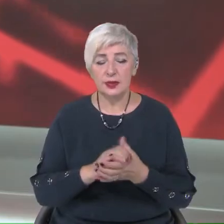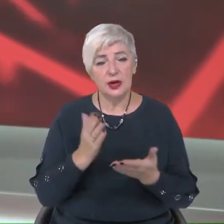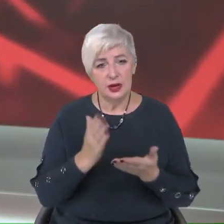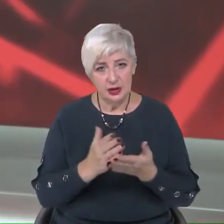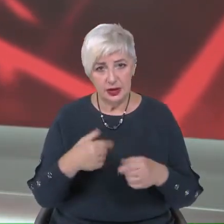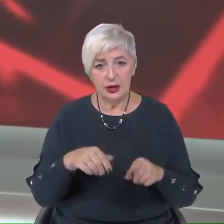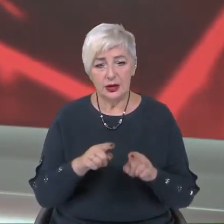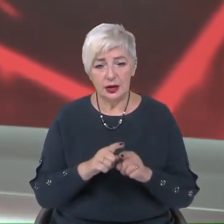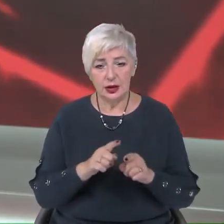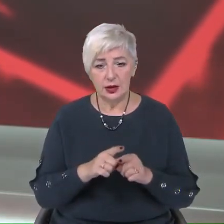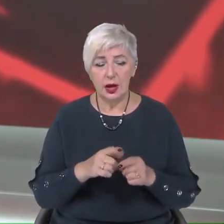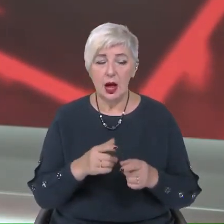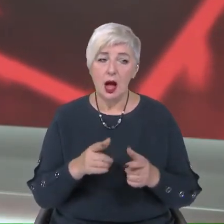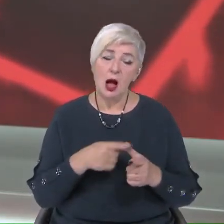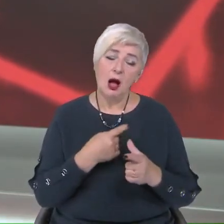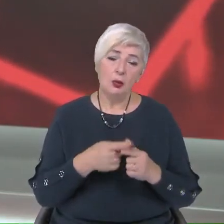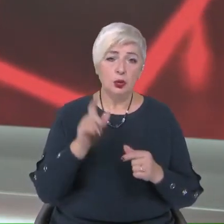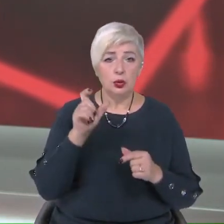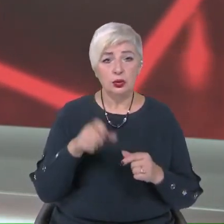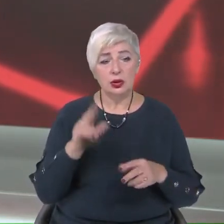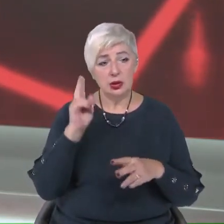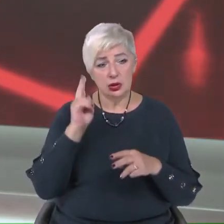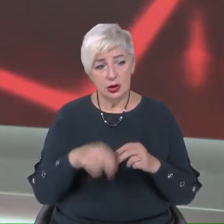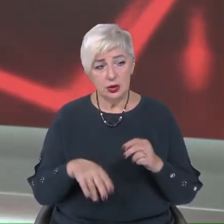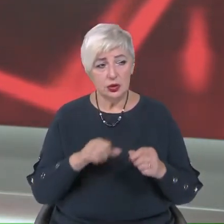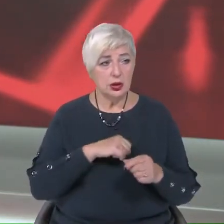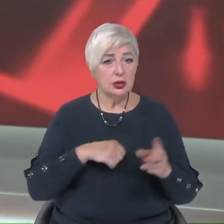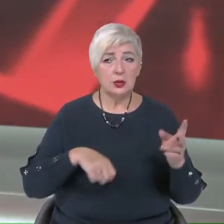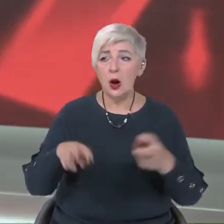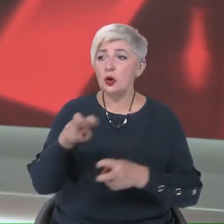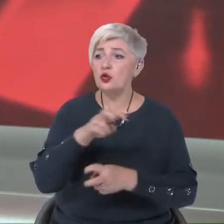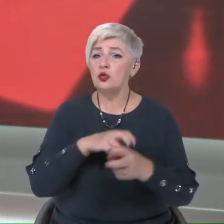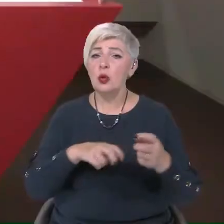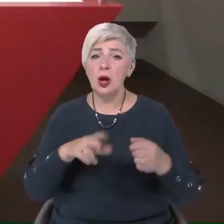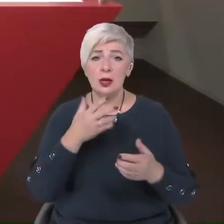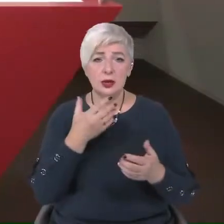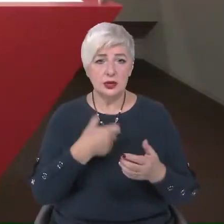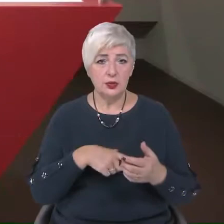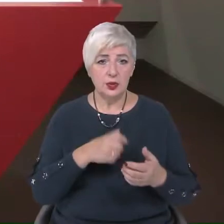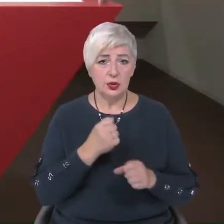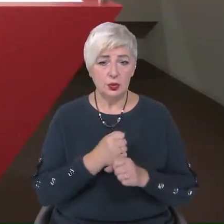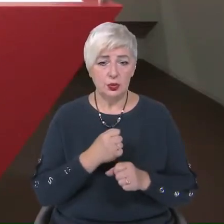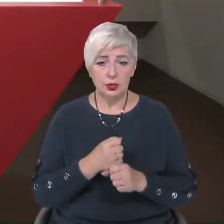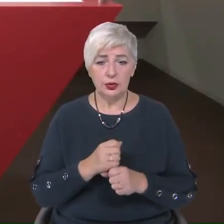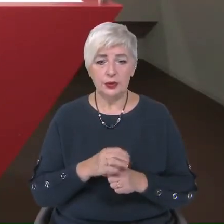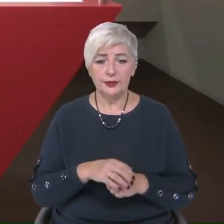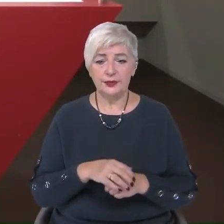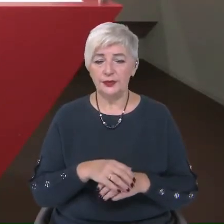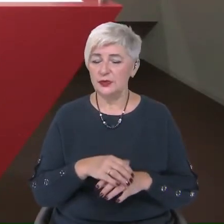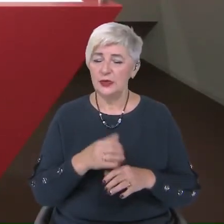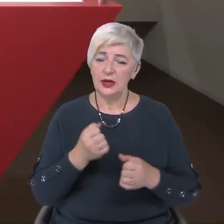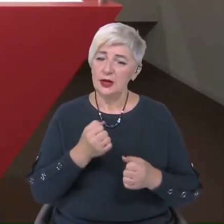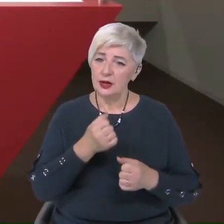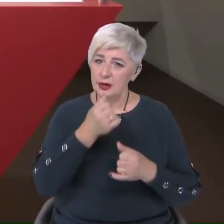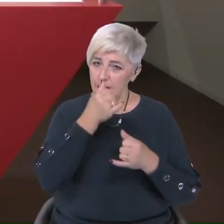перспектива? Або людина закінчує, сама має обирати собі майбутній шлях? Не можу, на